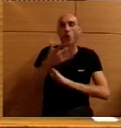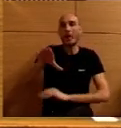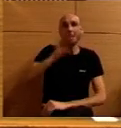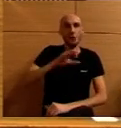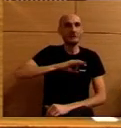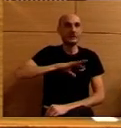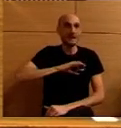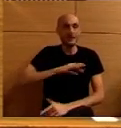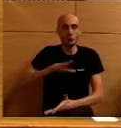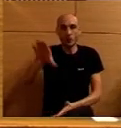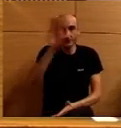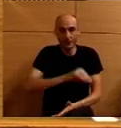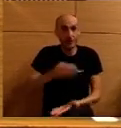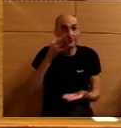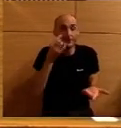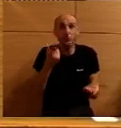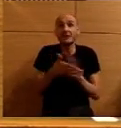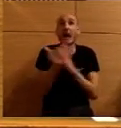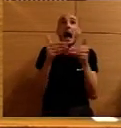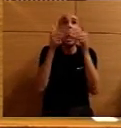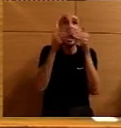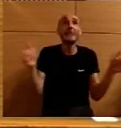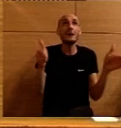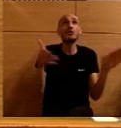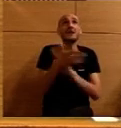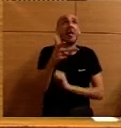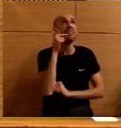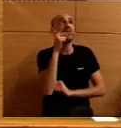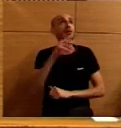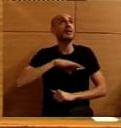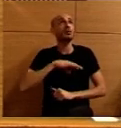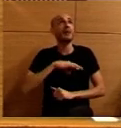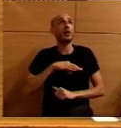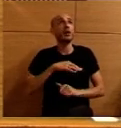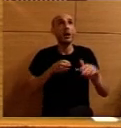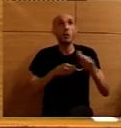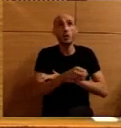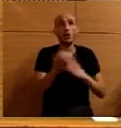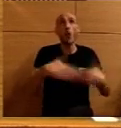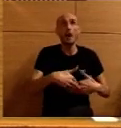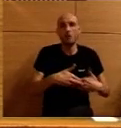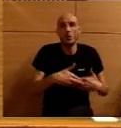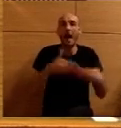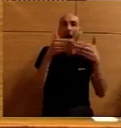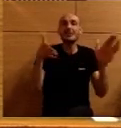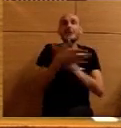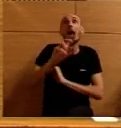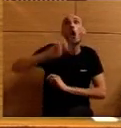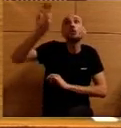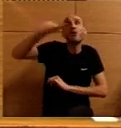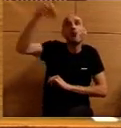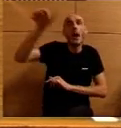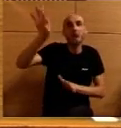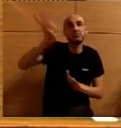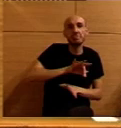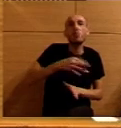ninguna. Però és que obrir no significa que no tenen dret a entrar ells. Obrir significa que pot vindre uno de fora. Però si el de dins és millor,